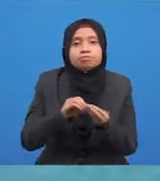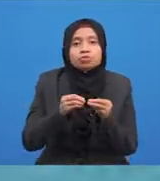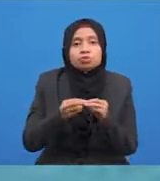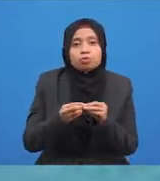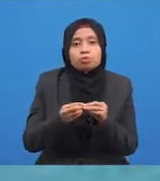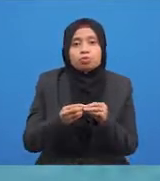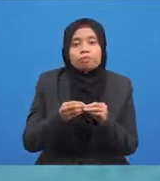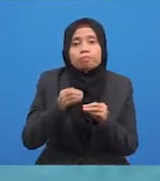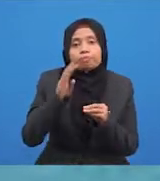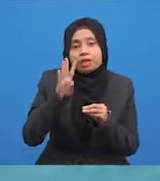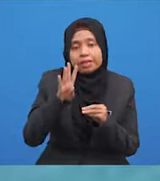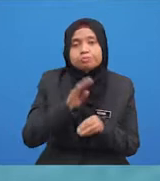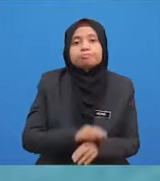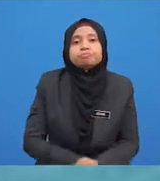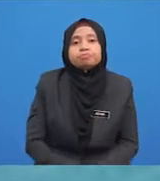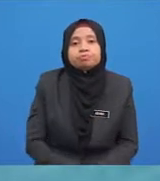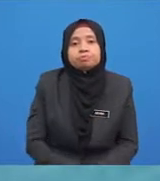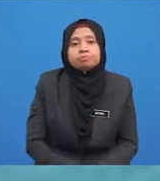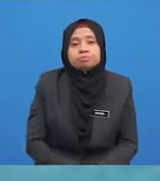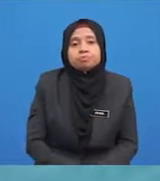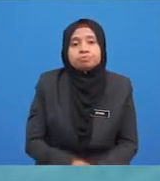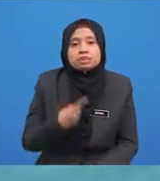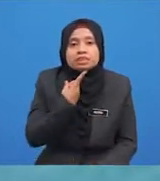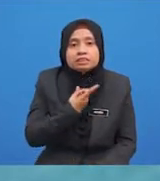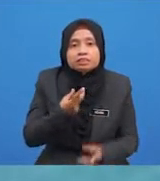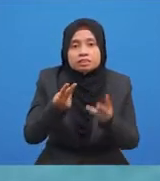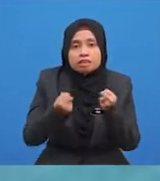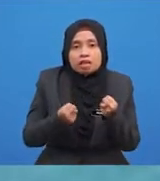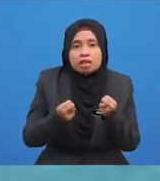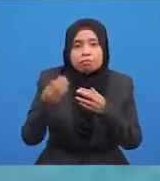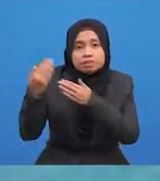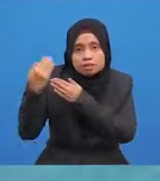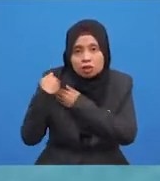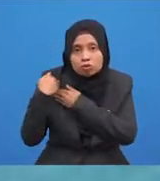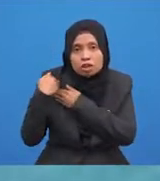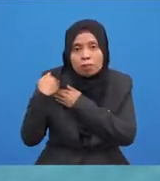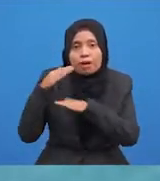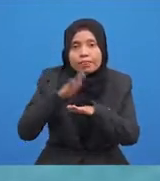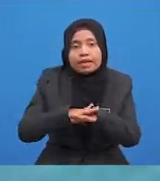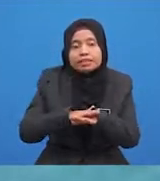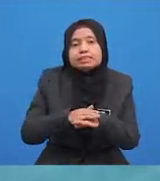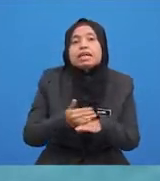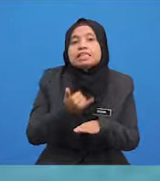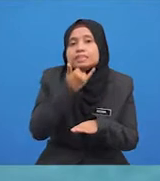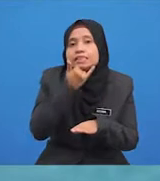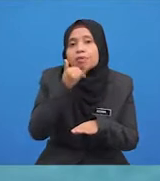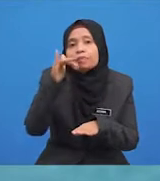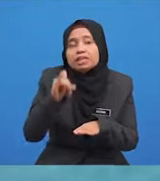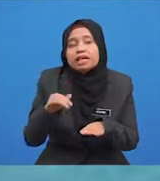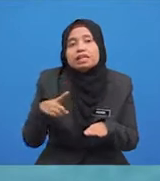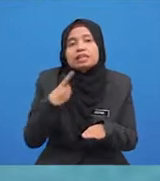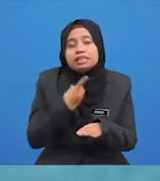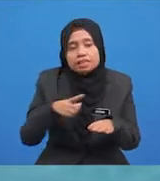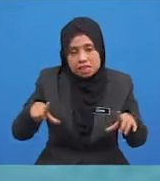Pengajaran yang terakhir dalam cerpen ini ialah kita hendaklah bertanggungjawab atas